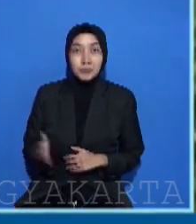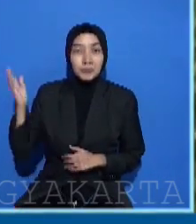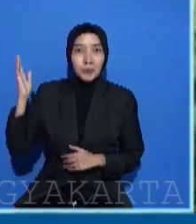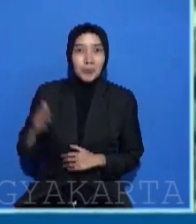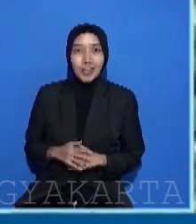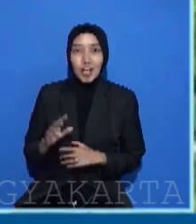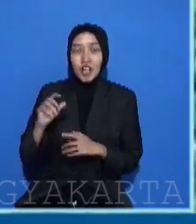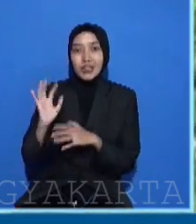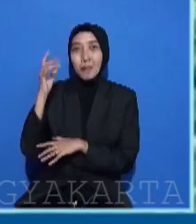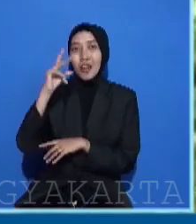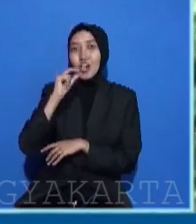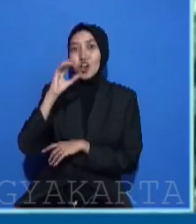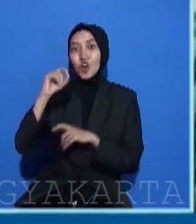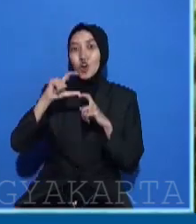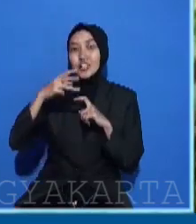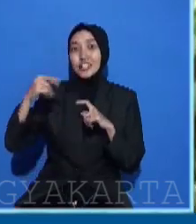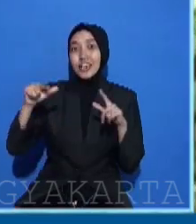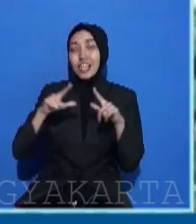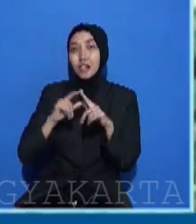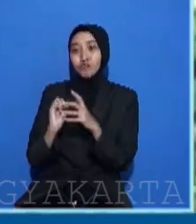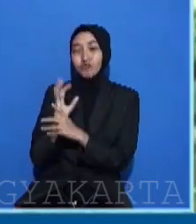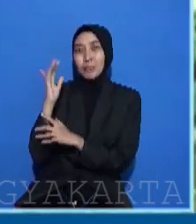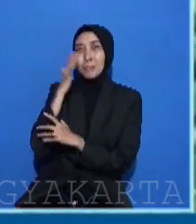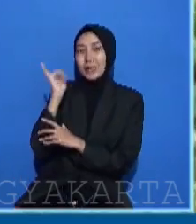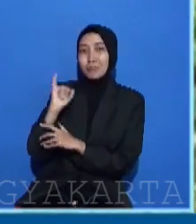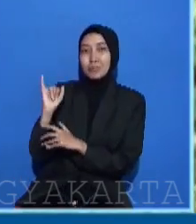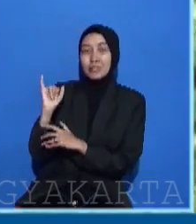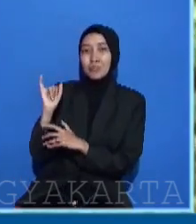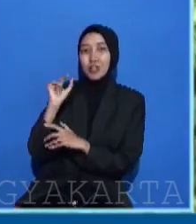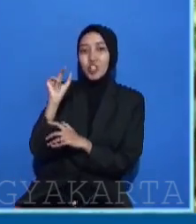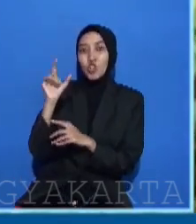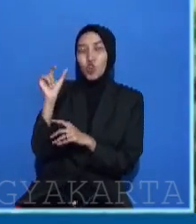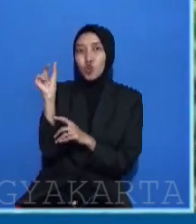tanaman rosella saat selera Man sekalipun lukisan